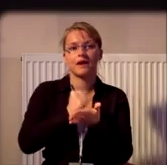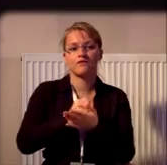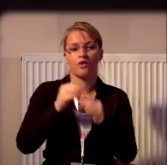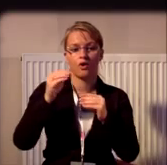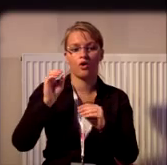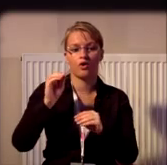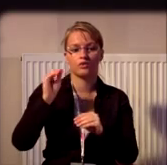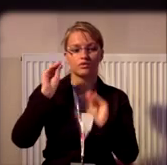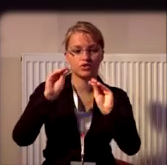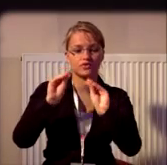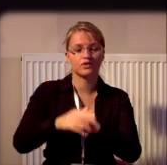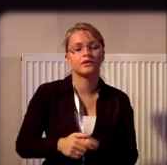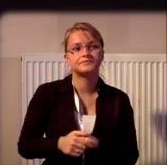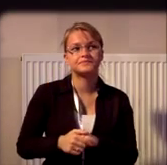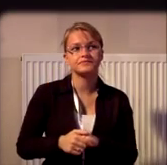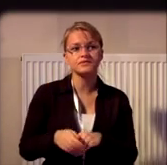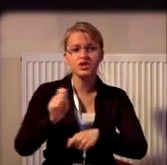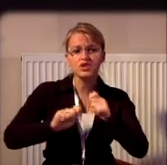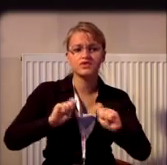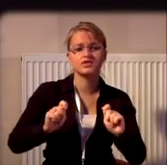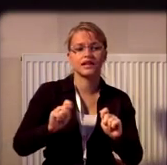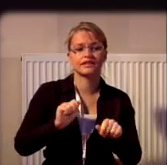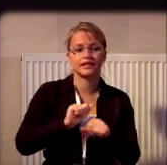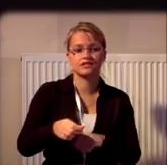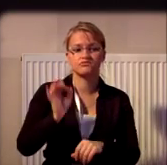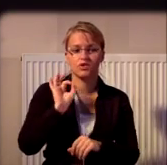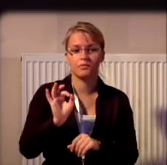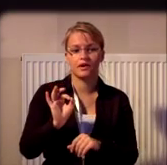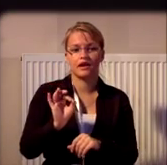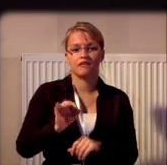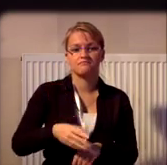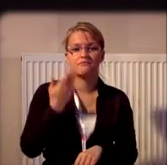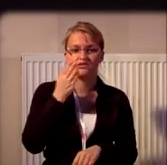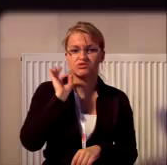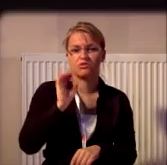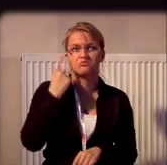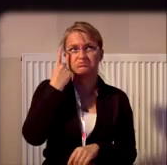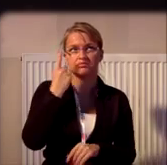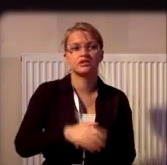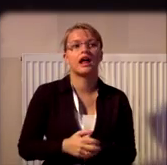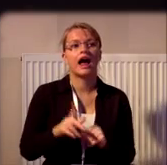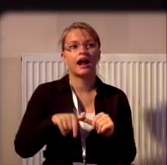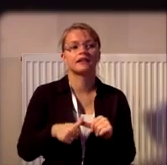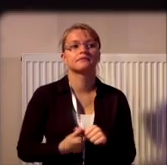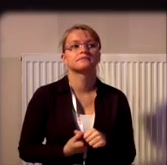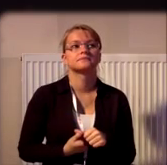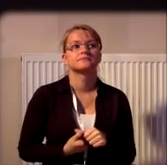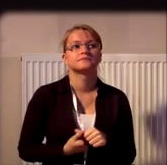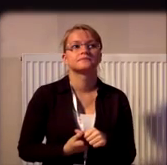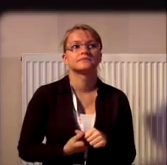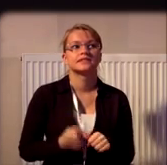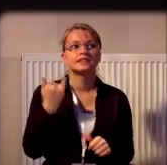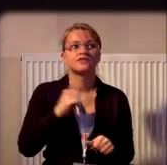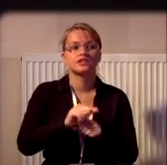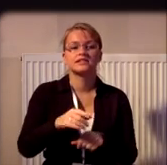bardzo istotne. Rozwiązanie wydaje się rewelacyjne, no bo jest rewelacyjne. Ale, zawsze